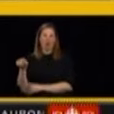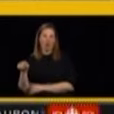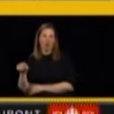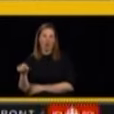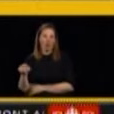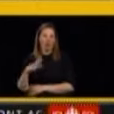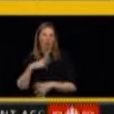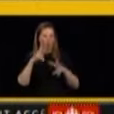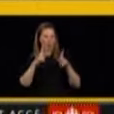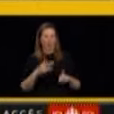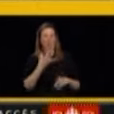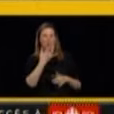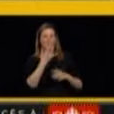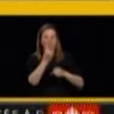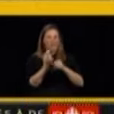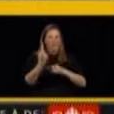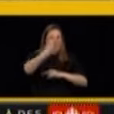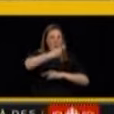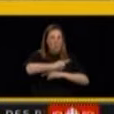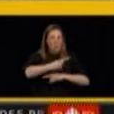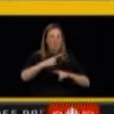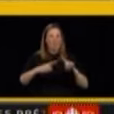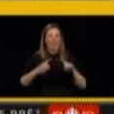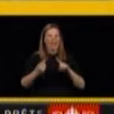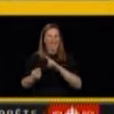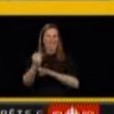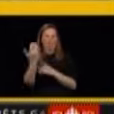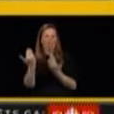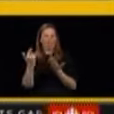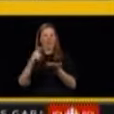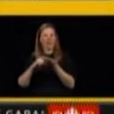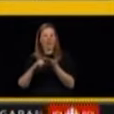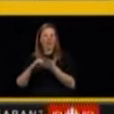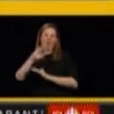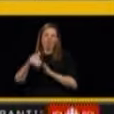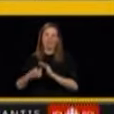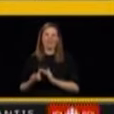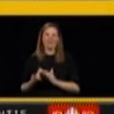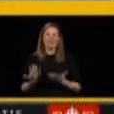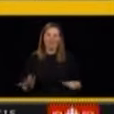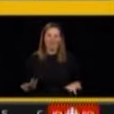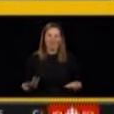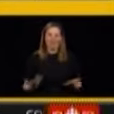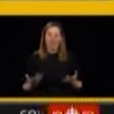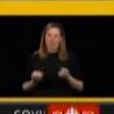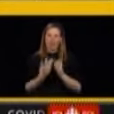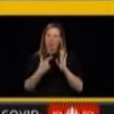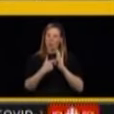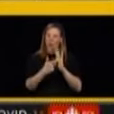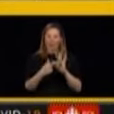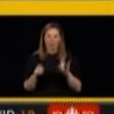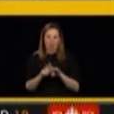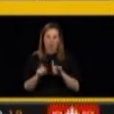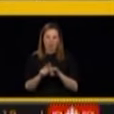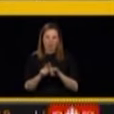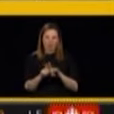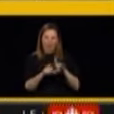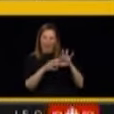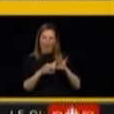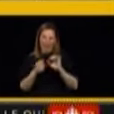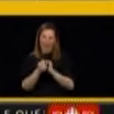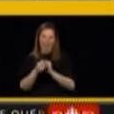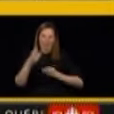voudraient travailler de jour, mais les besoins à certains endroits, c'est pour travailler la nuit. Donc, il y a tous ces exemples-là aussi, au-delà de est-ce qu'ils ont